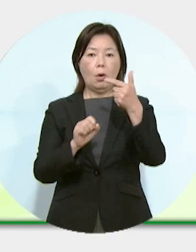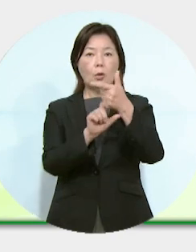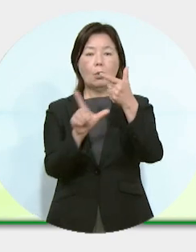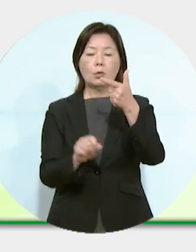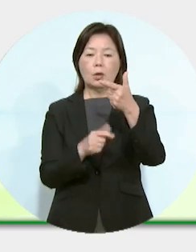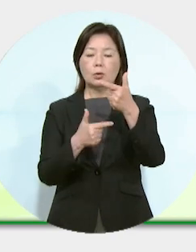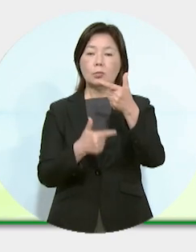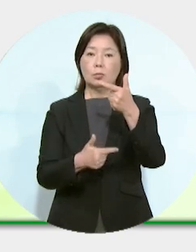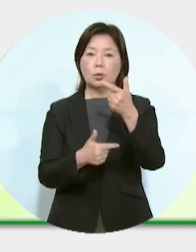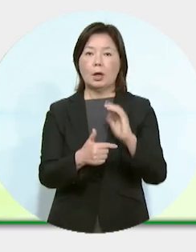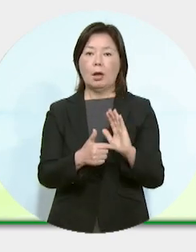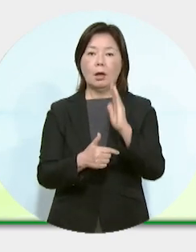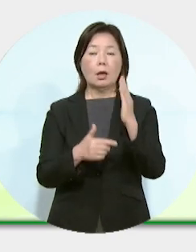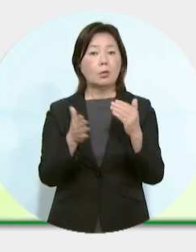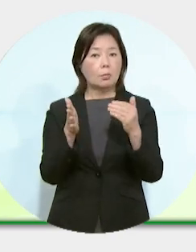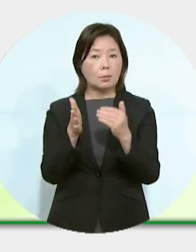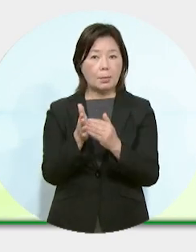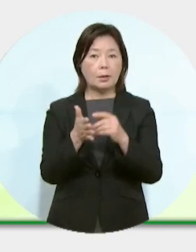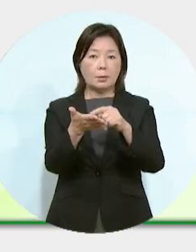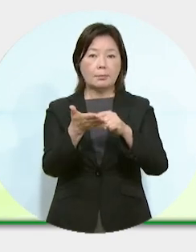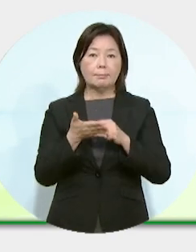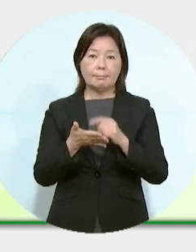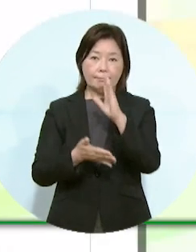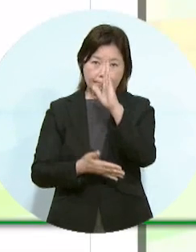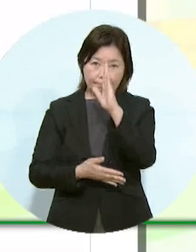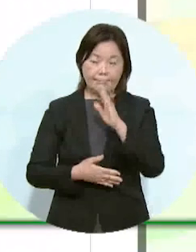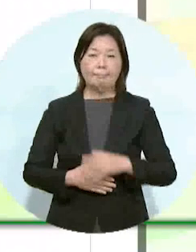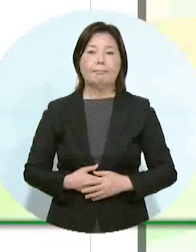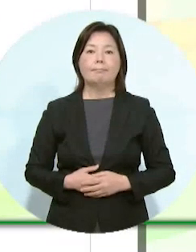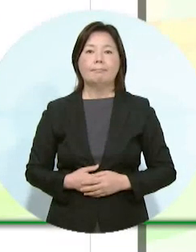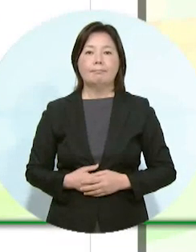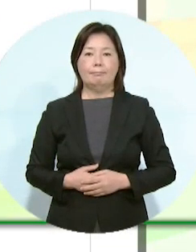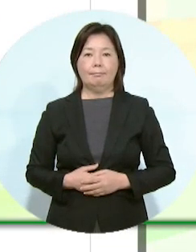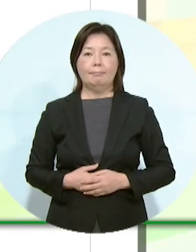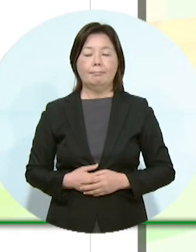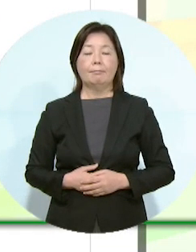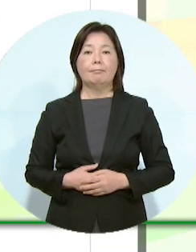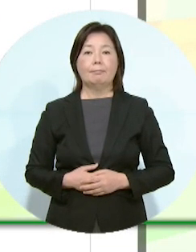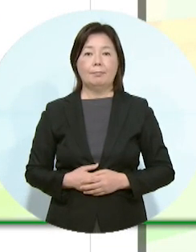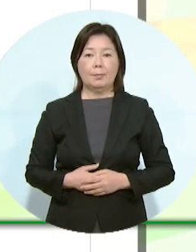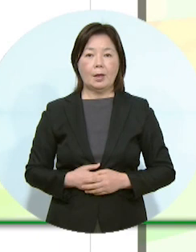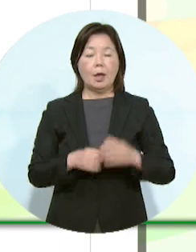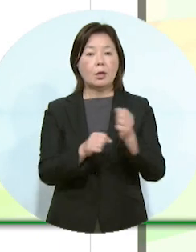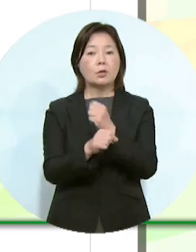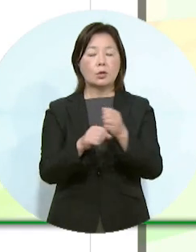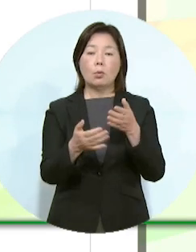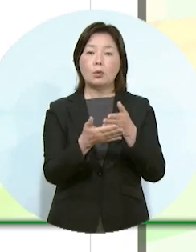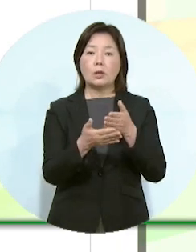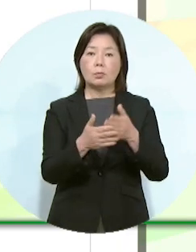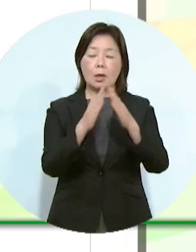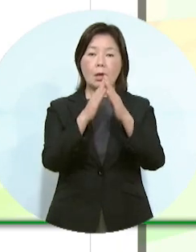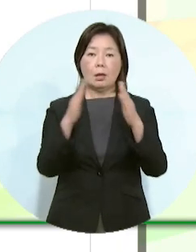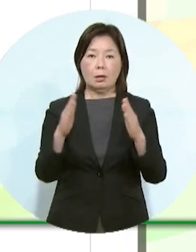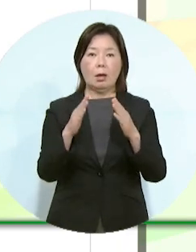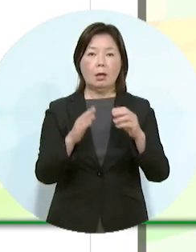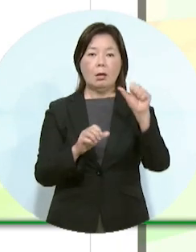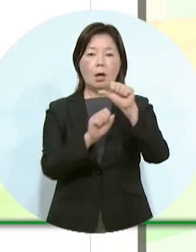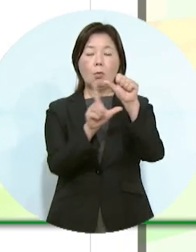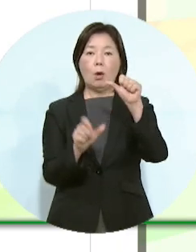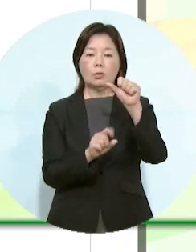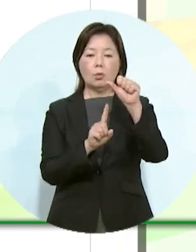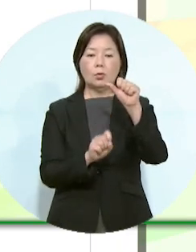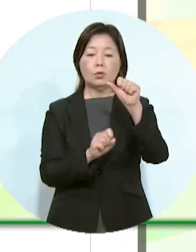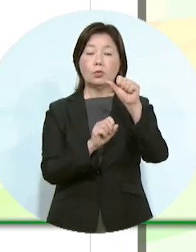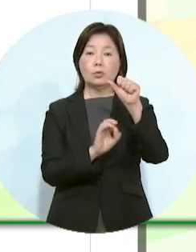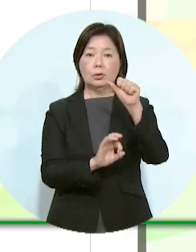6日火曜日必着でお申し込みください。また事業説明会が来月12日